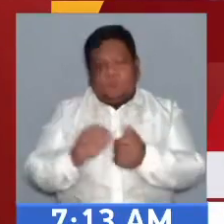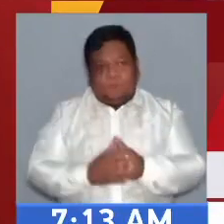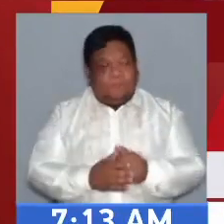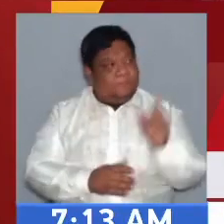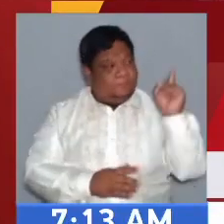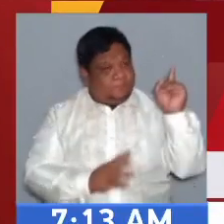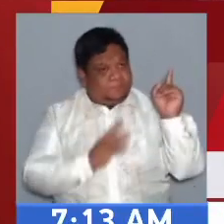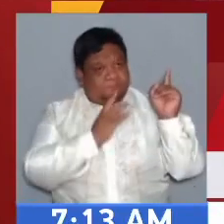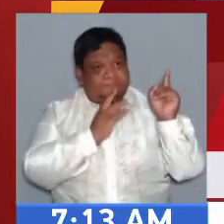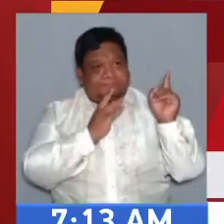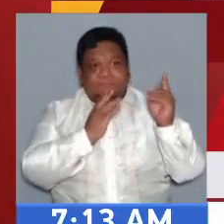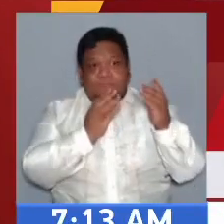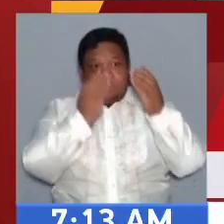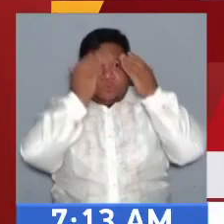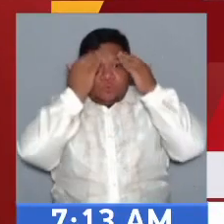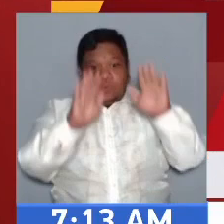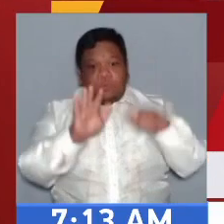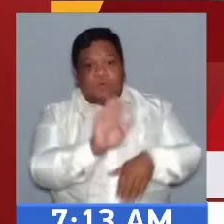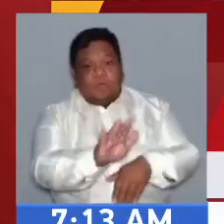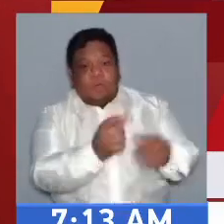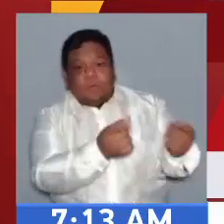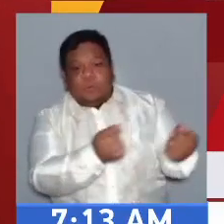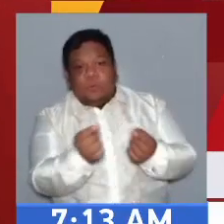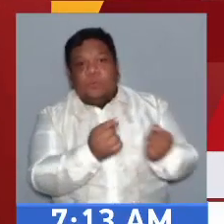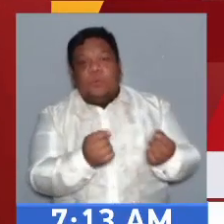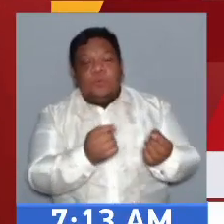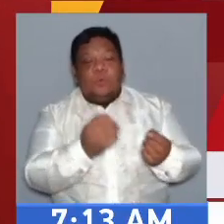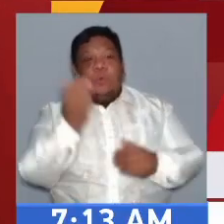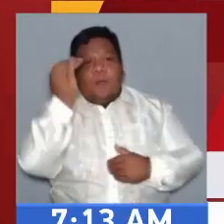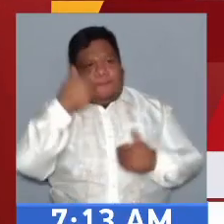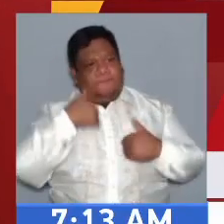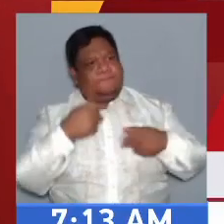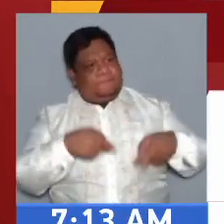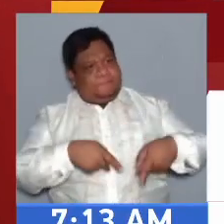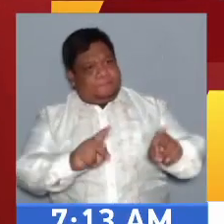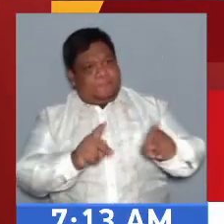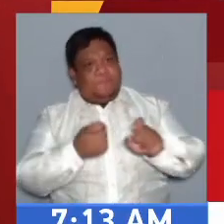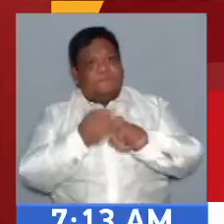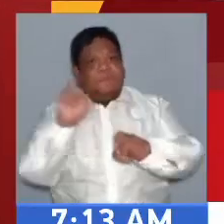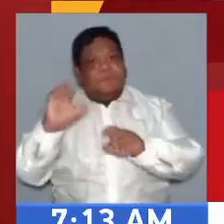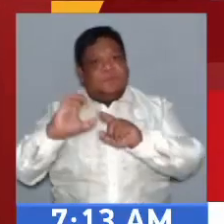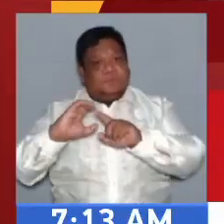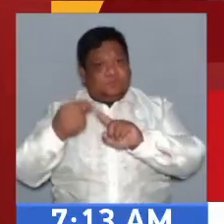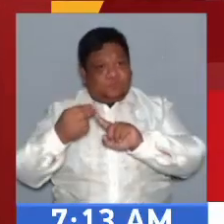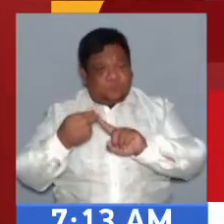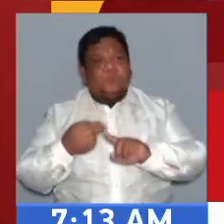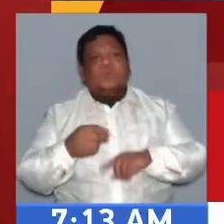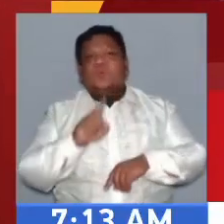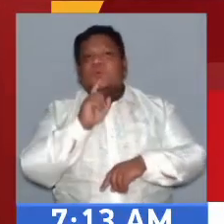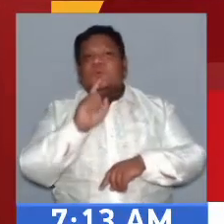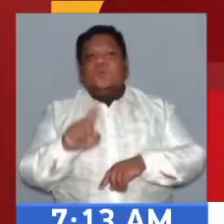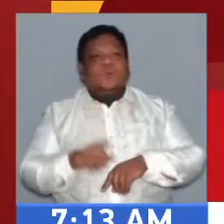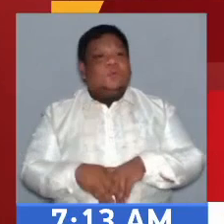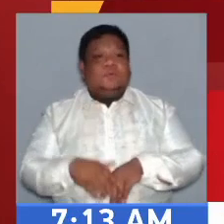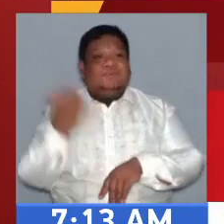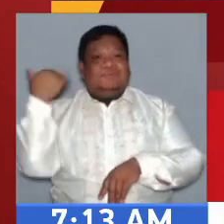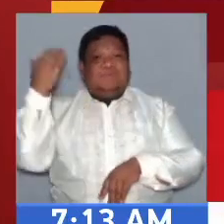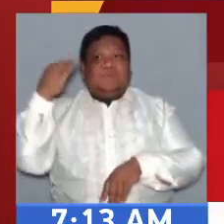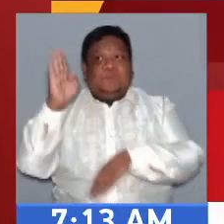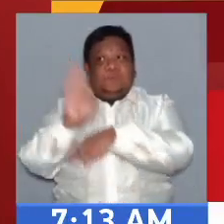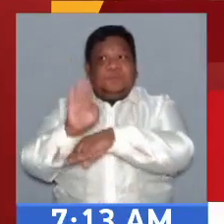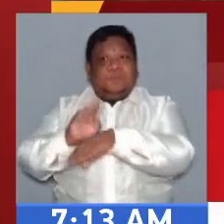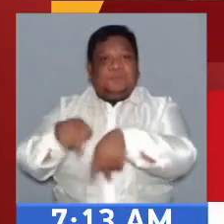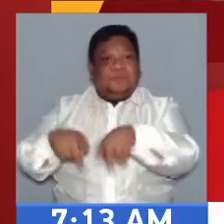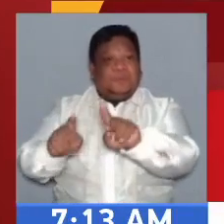aktibidades nila. Kasi may permit po sila galing munisipyo dati. Bago kumuha ng business permit, dumadaan muna ng